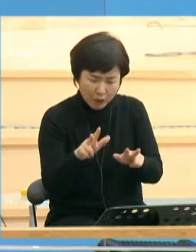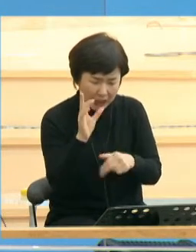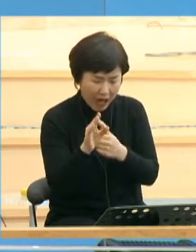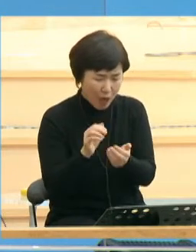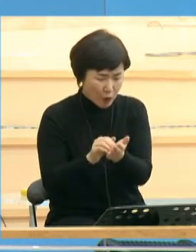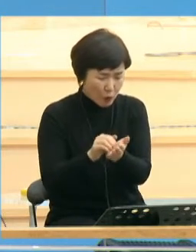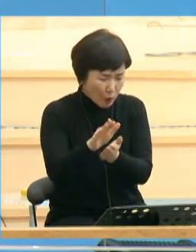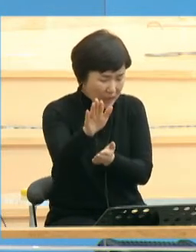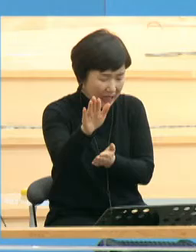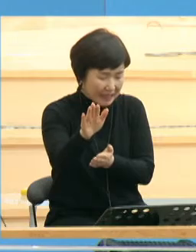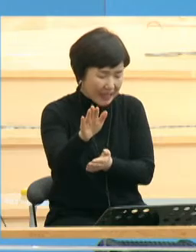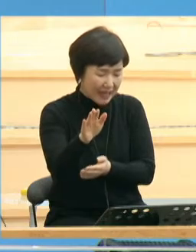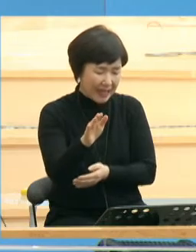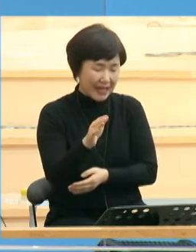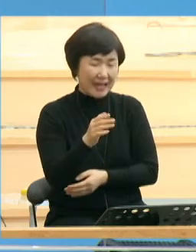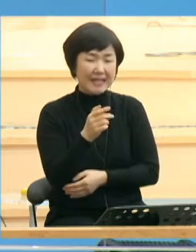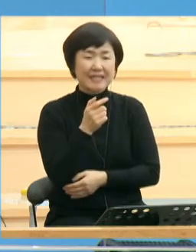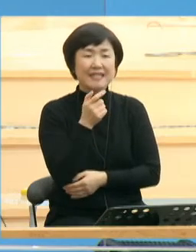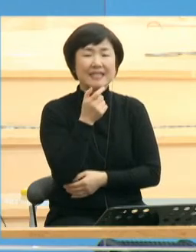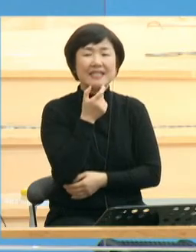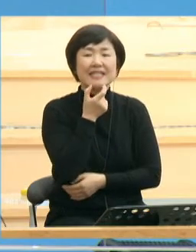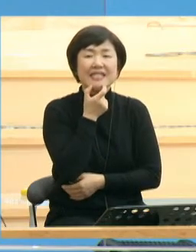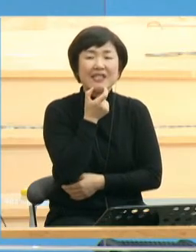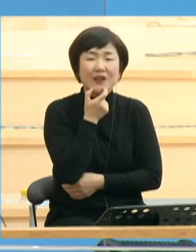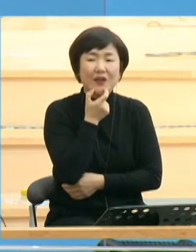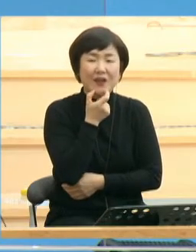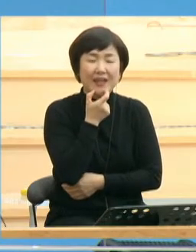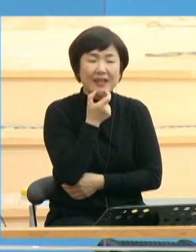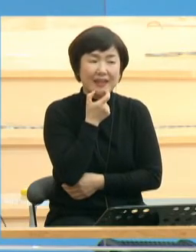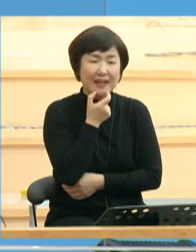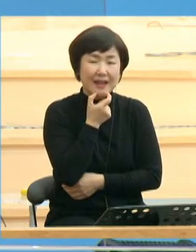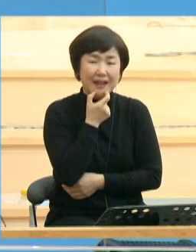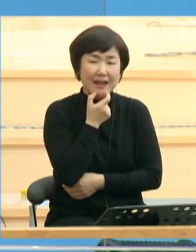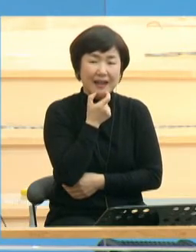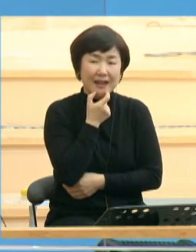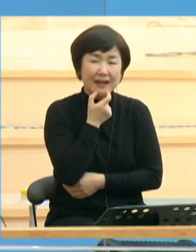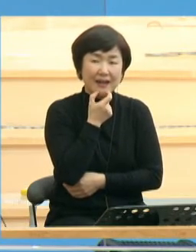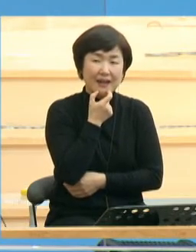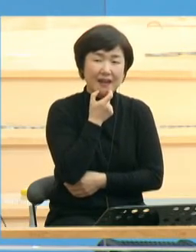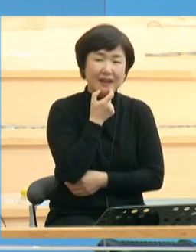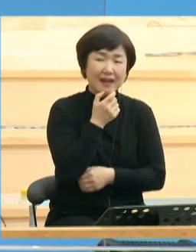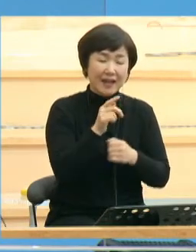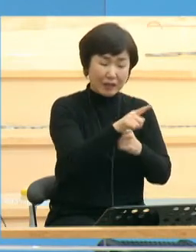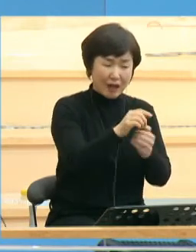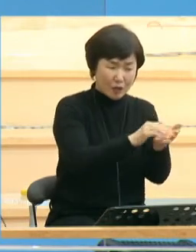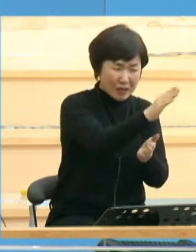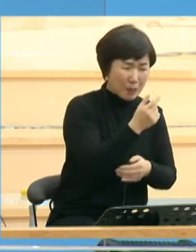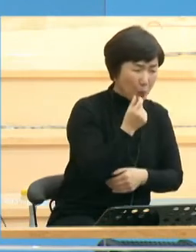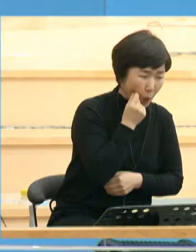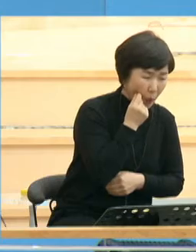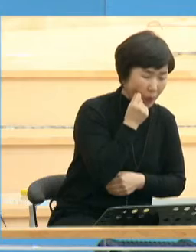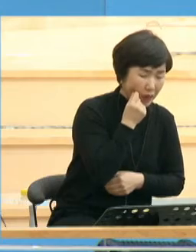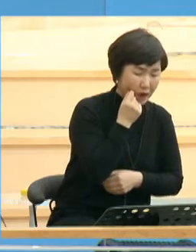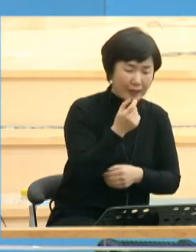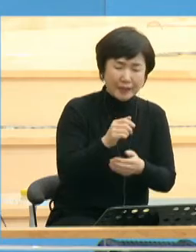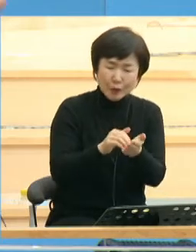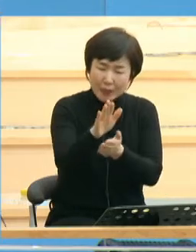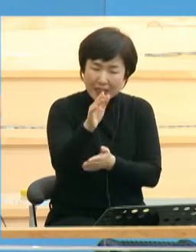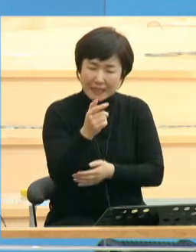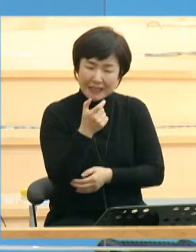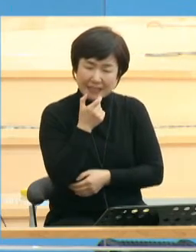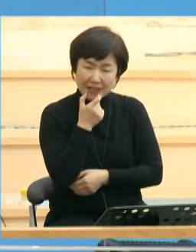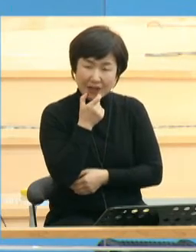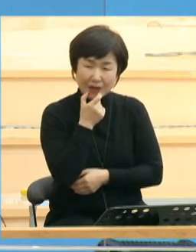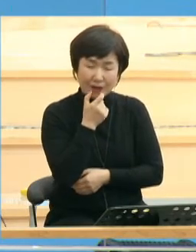아니한 것 하고 완전히 다른 얘기예요 쫓아내지 못하는 것 하고 쫓아내지 않는